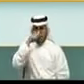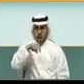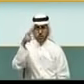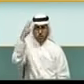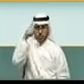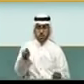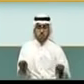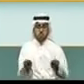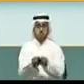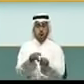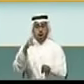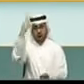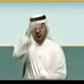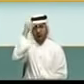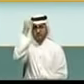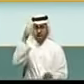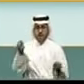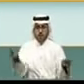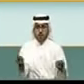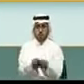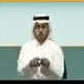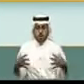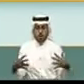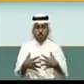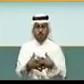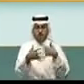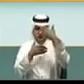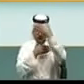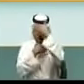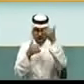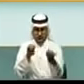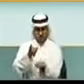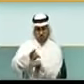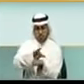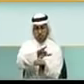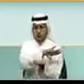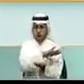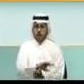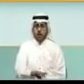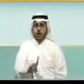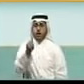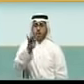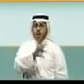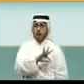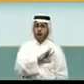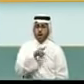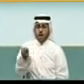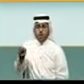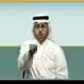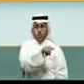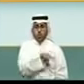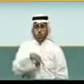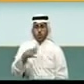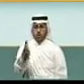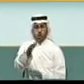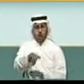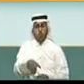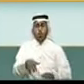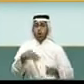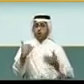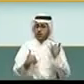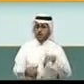أفغانستان الإسلامية الشقيقة ضد الإرهاب والتطرف، مقدما العزاء والمواساة لذوي الضحايا